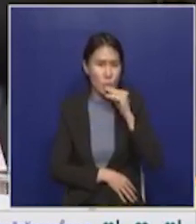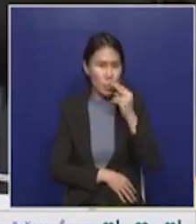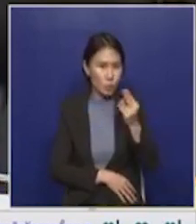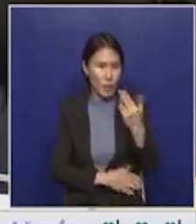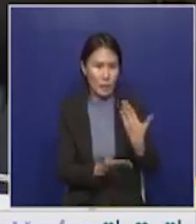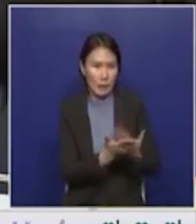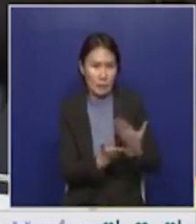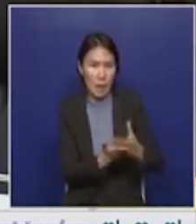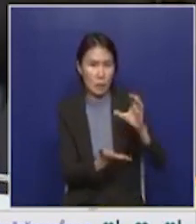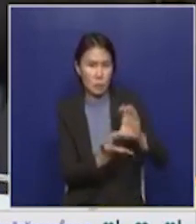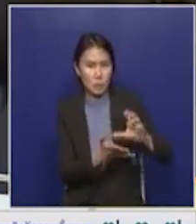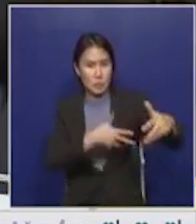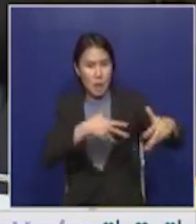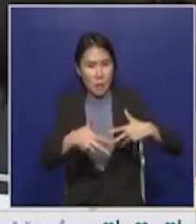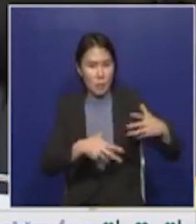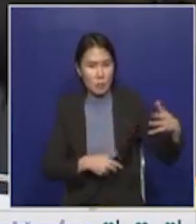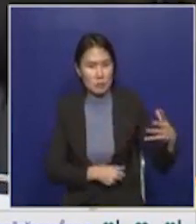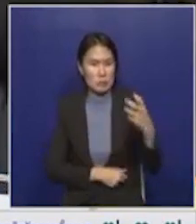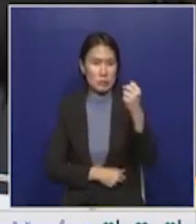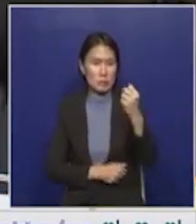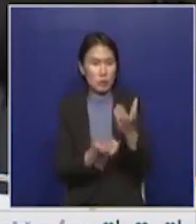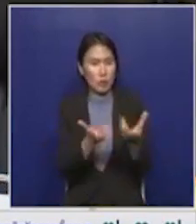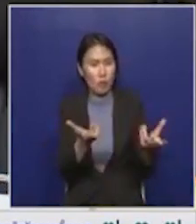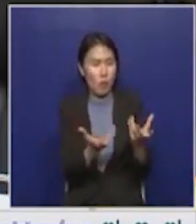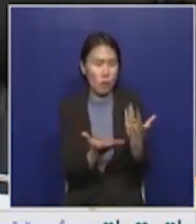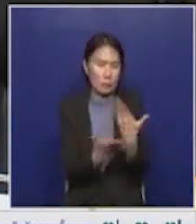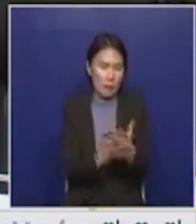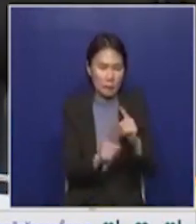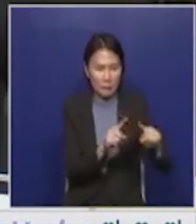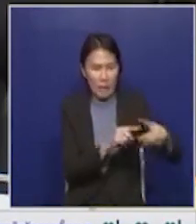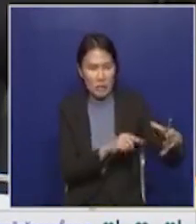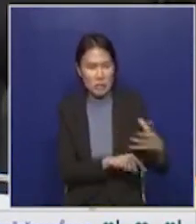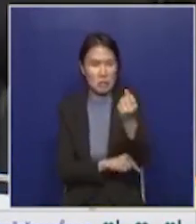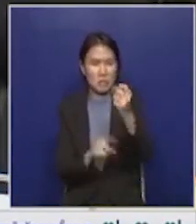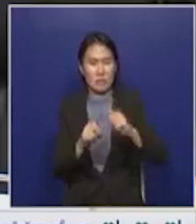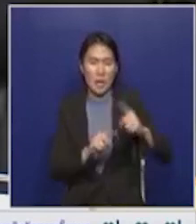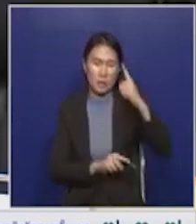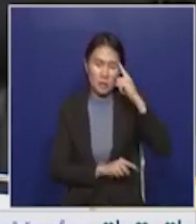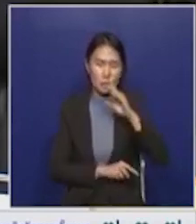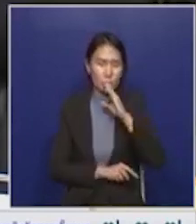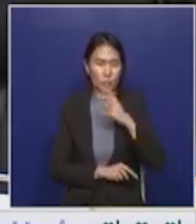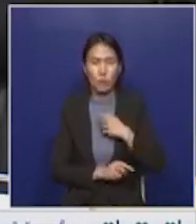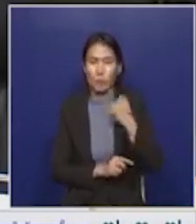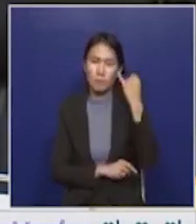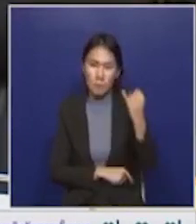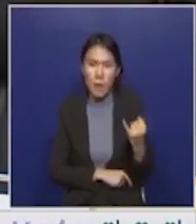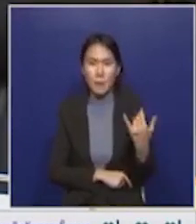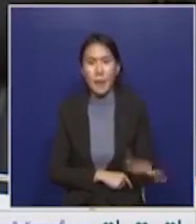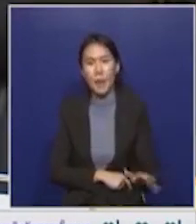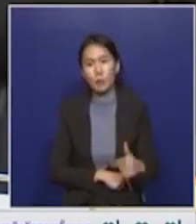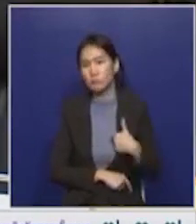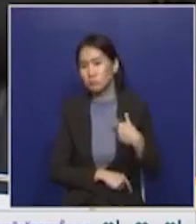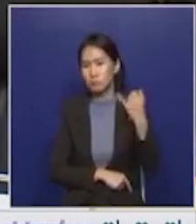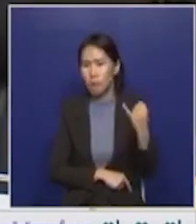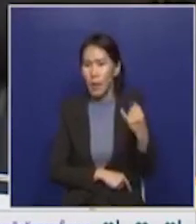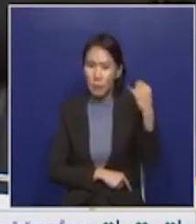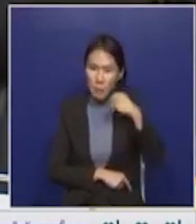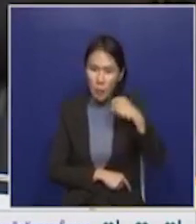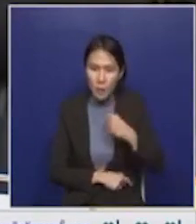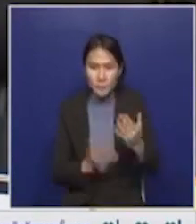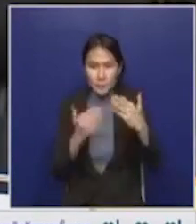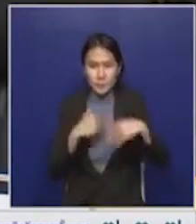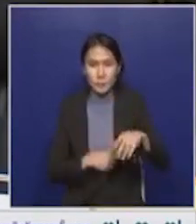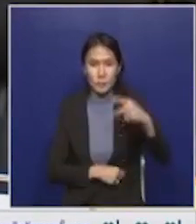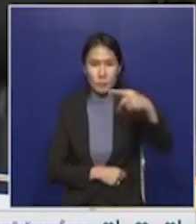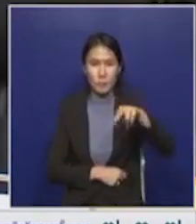คุ้มทุนชาวบ้านจะถูกที่ทรัพย์มากแต่โหดยังไงก็ไอ้ไฟก็ไม่ได้บวชเลยก็แพ้ก็แพ้เสร็จแล้วผ่านไปแล้วอีกฉบับนึงพรบ